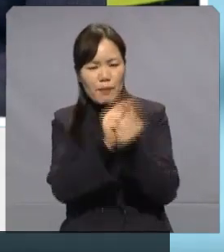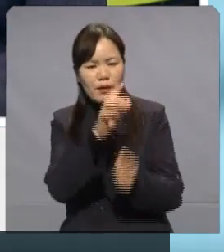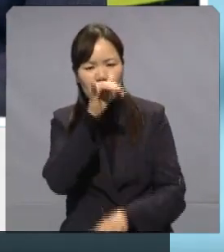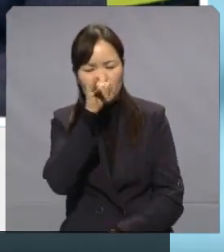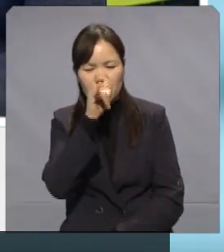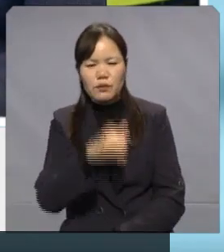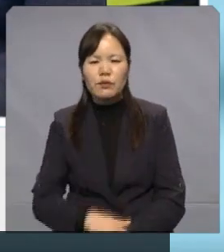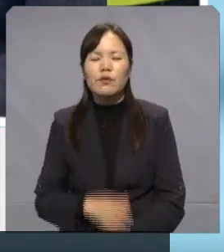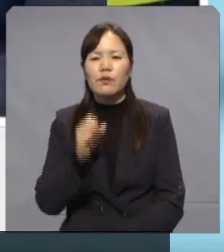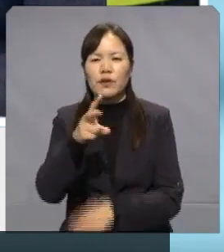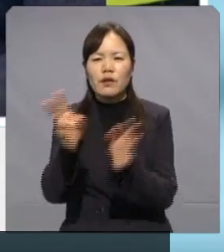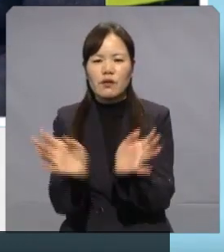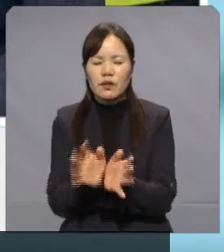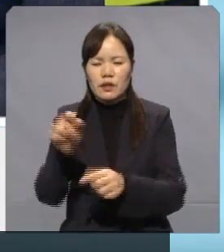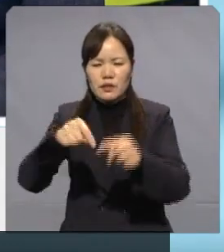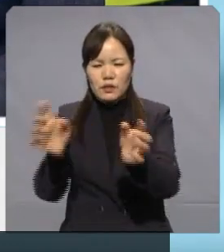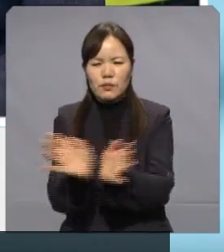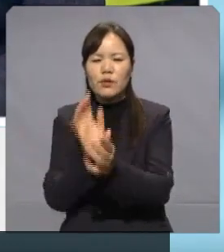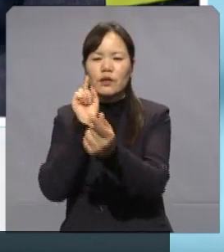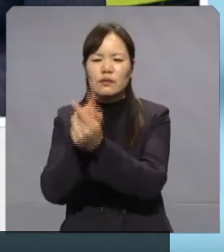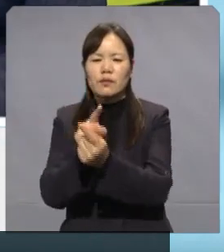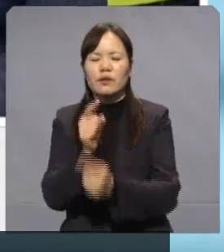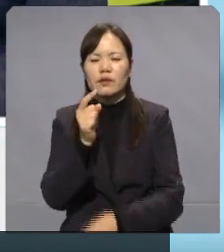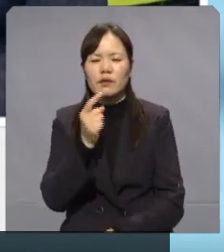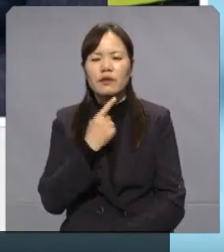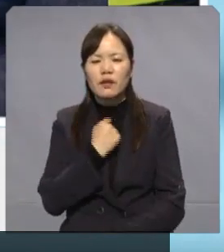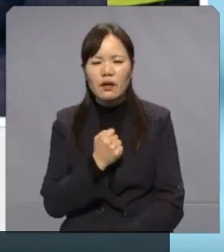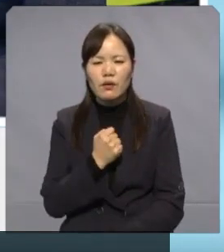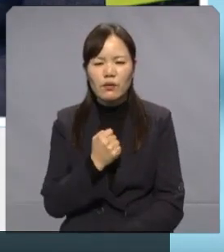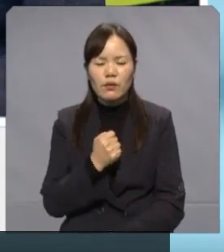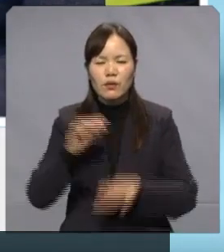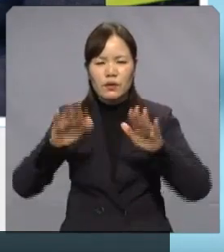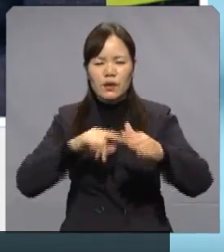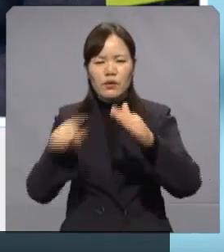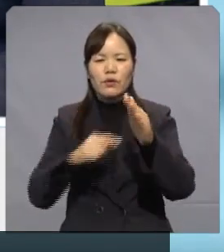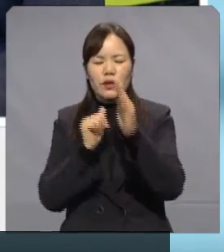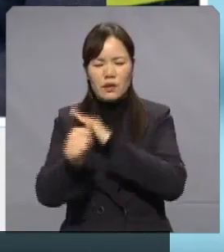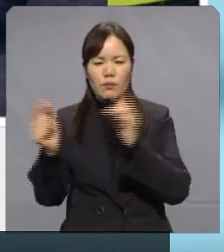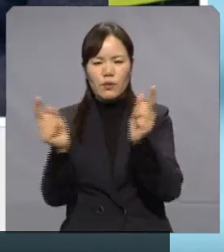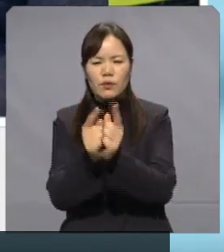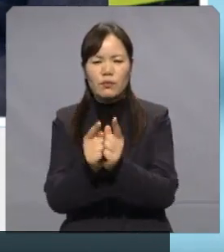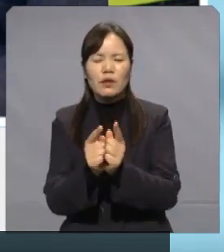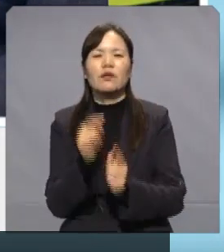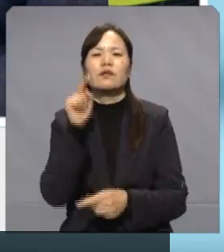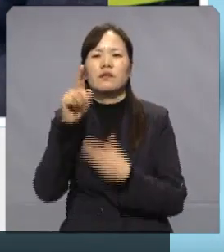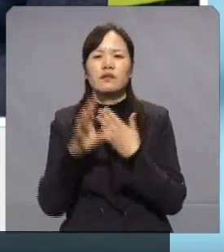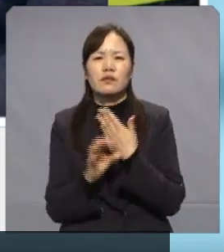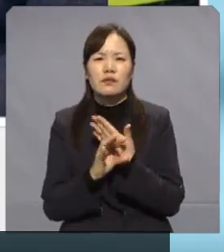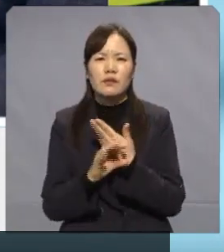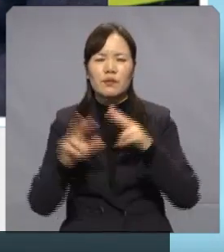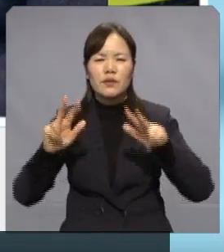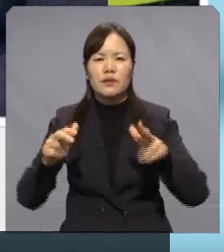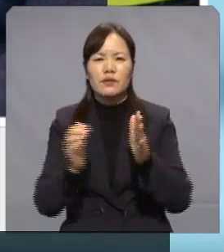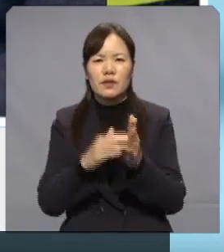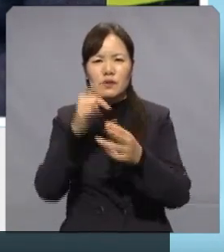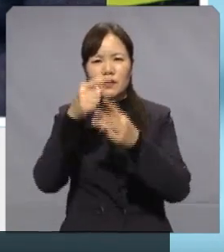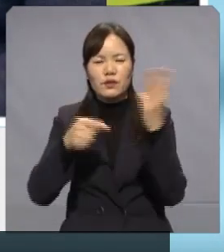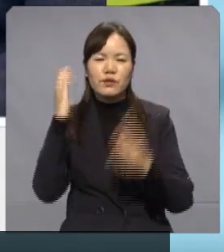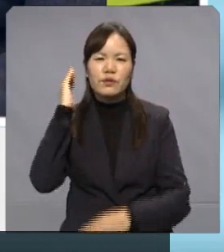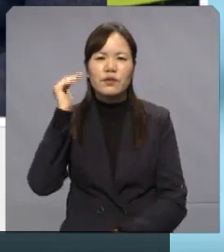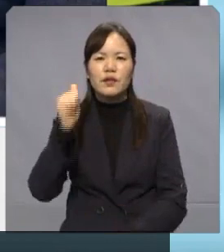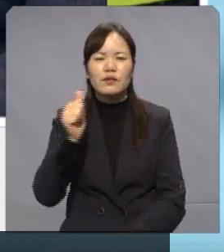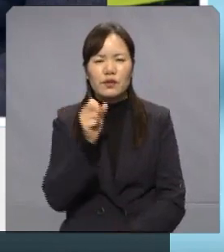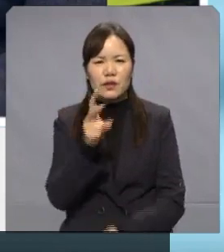그리고 여당 지도부와도 또 회동을 했습니다. 예. 여기다가 이제 원내대표까지 회동을 했어요. 자, 이쯤 되면 이제까지 윤석열